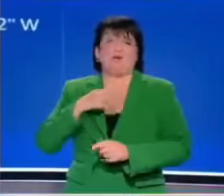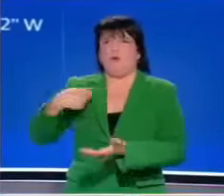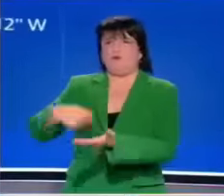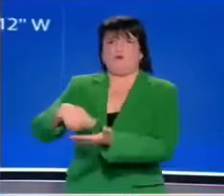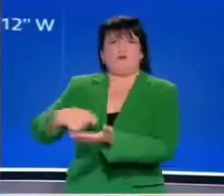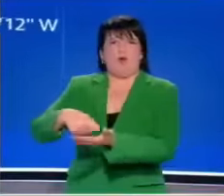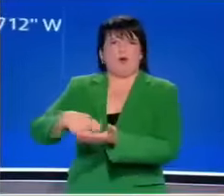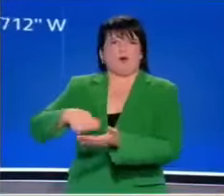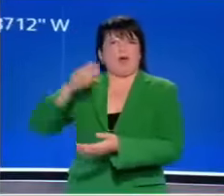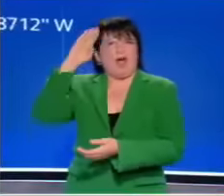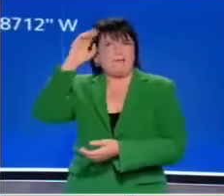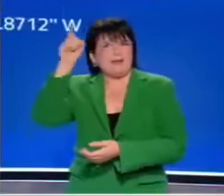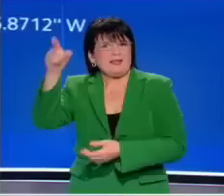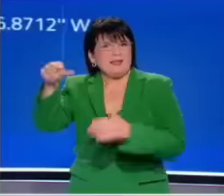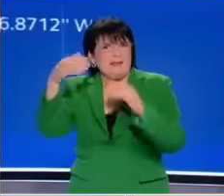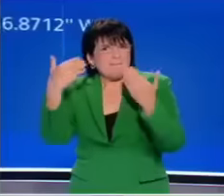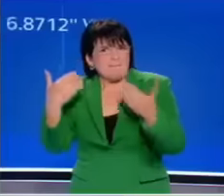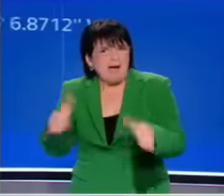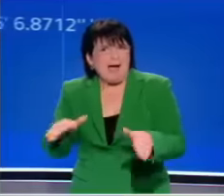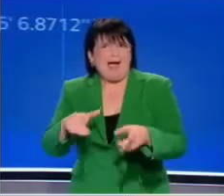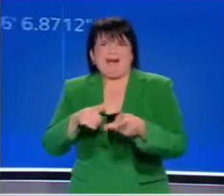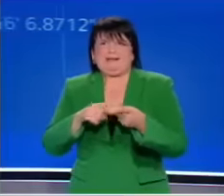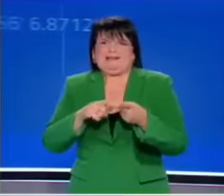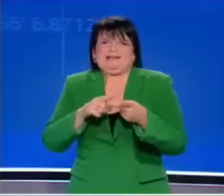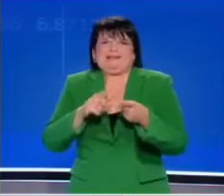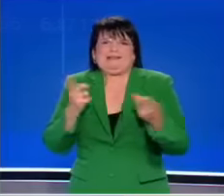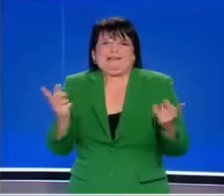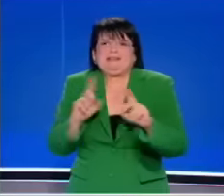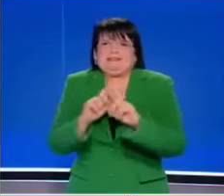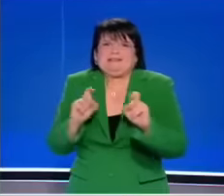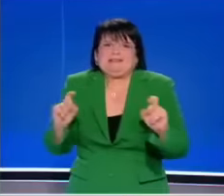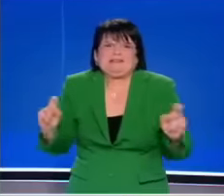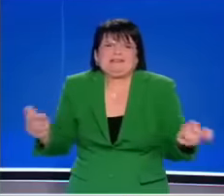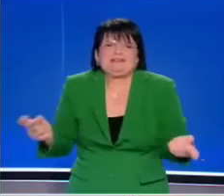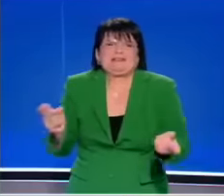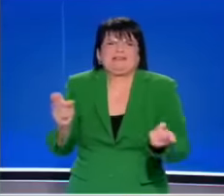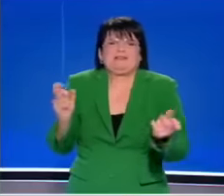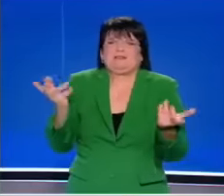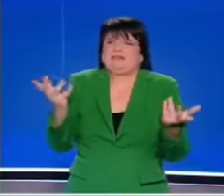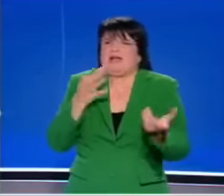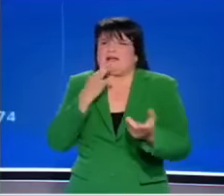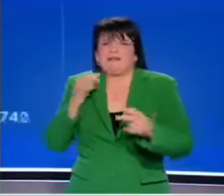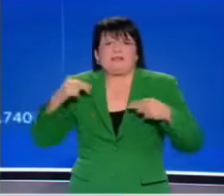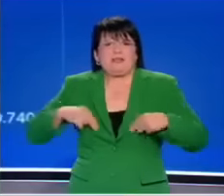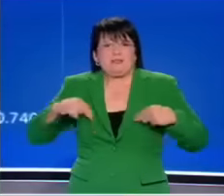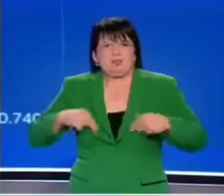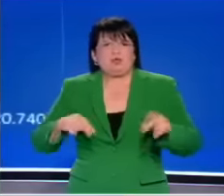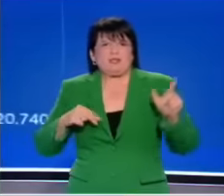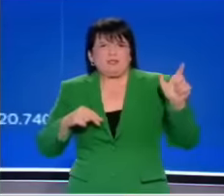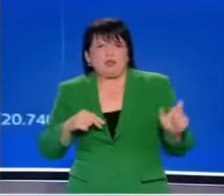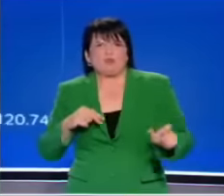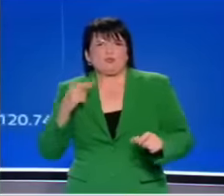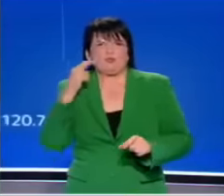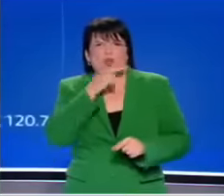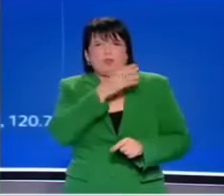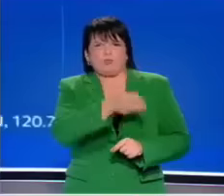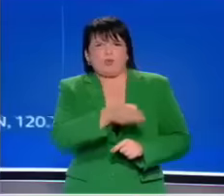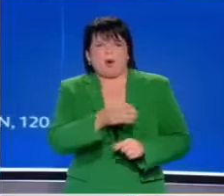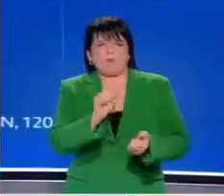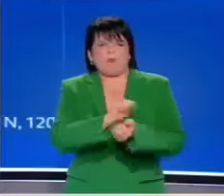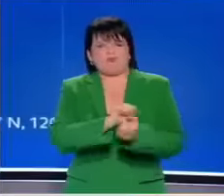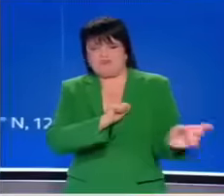φορολογηθεί στις ηνωμένες πολιτείες της αμερικής που εκεί πέρα αν είσι αδιευκρίνιστος όπως είναι οι υπουργοί του κυρίου μιτσοτάκη μπαίνει